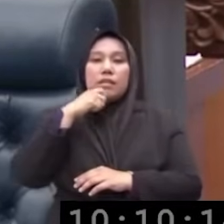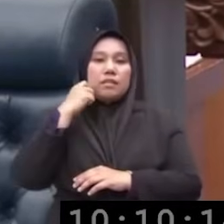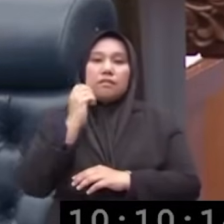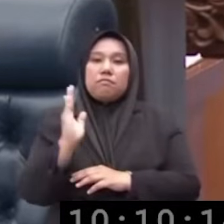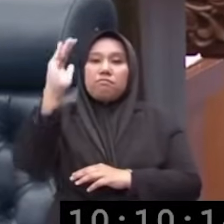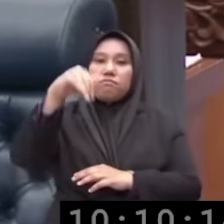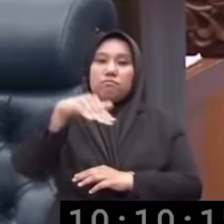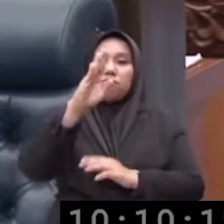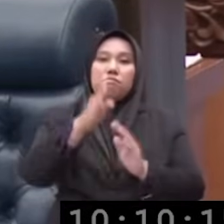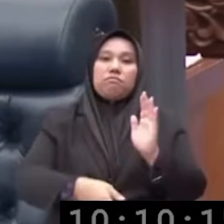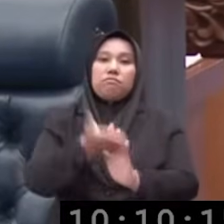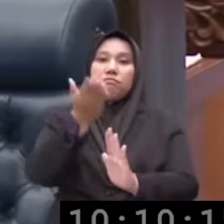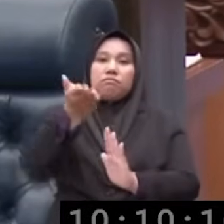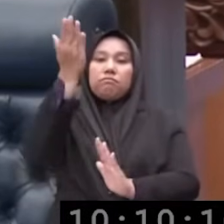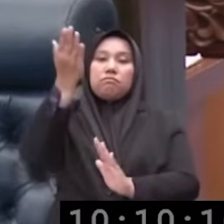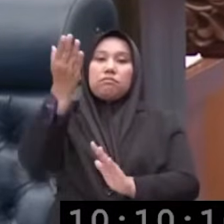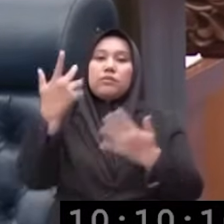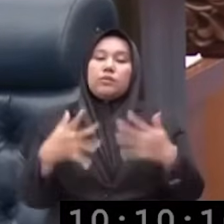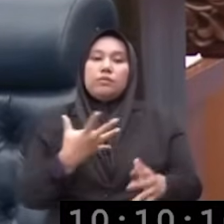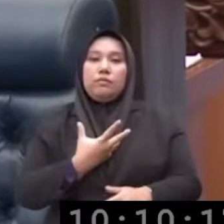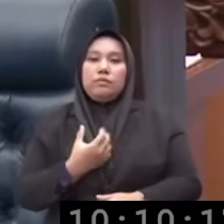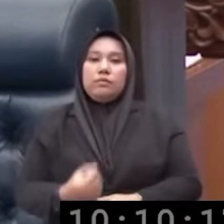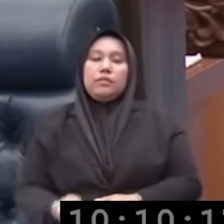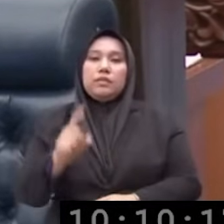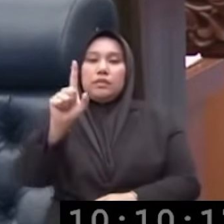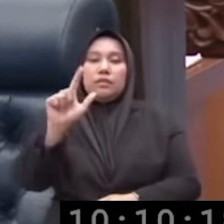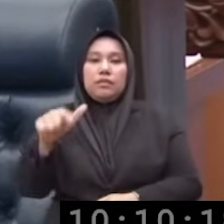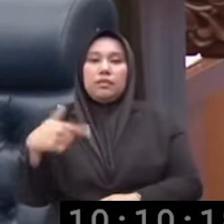kecewalah saya akan buat satu untuk lain